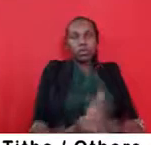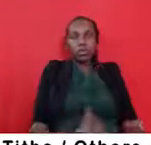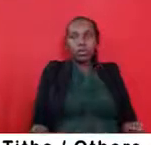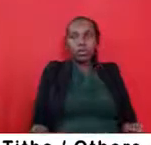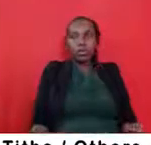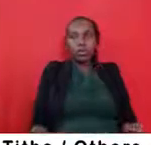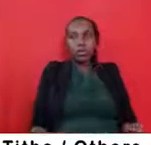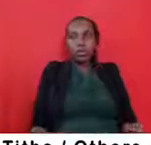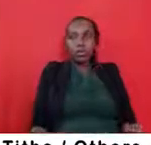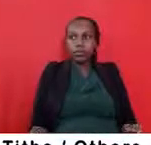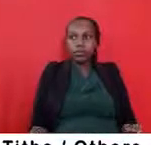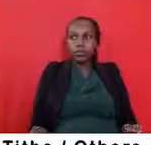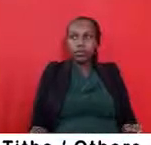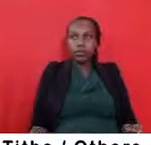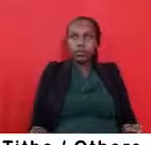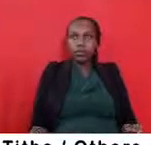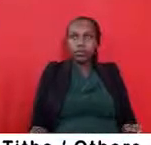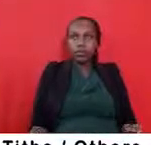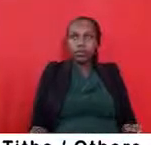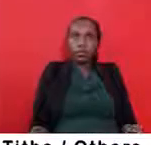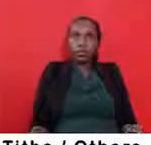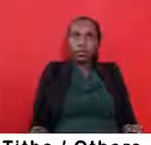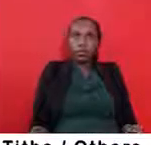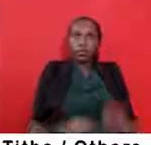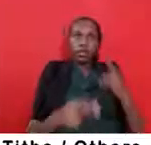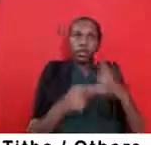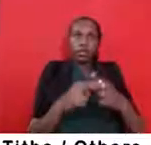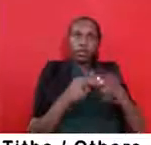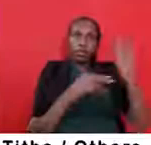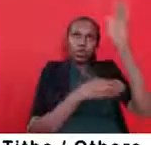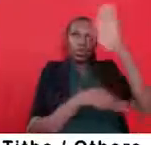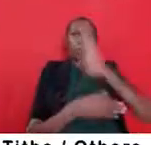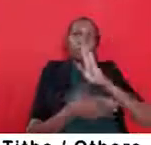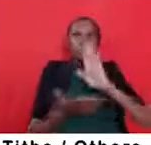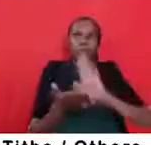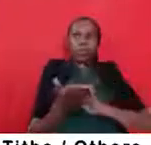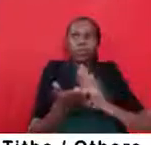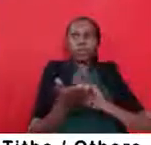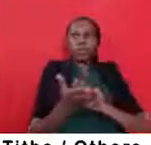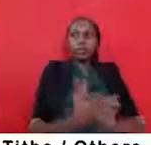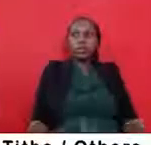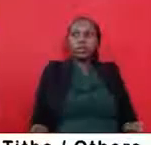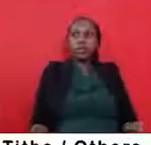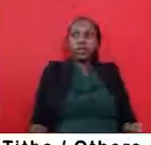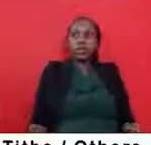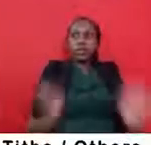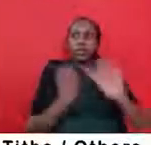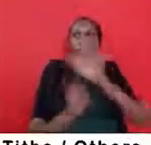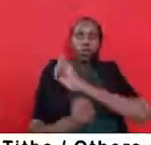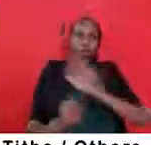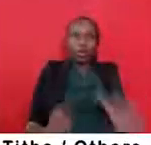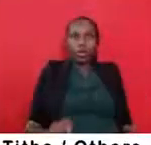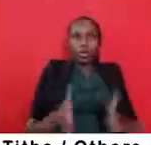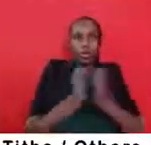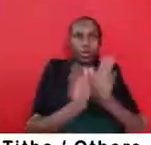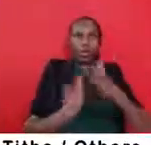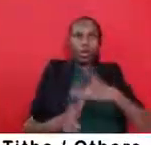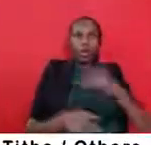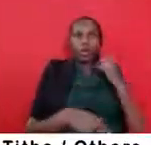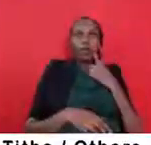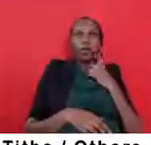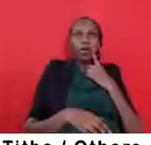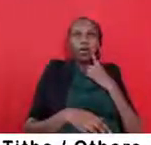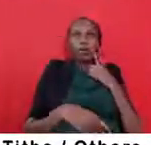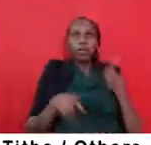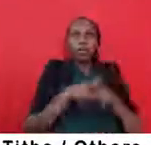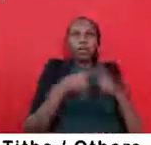milele. Amen. Jina lako litukuzwe. E Bwana, ufumbue midomo yetu